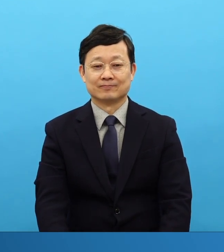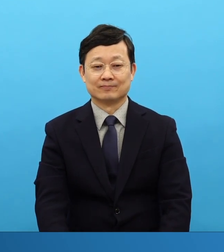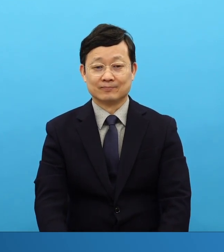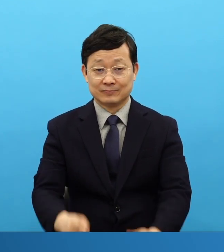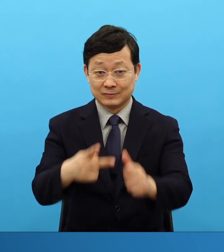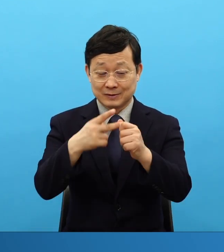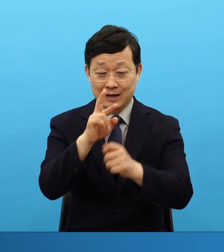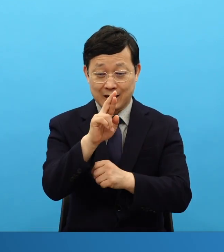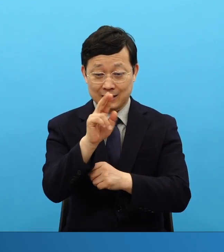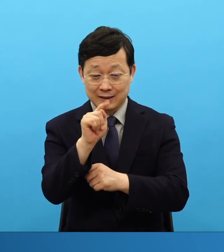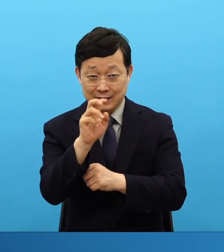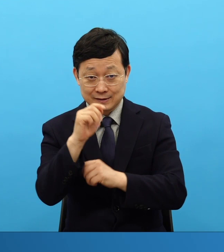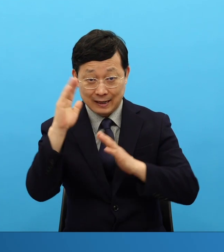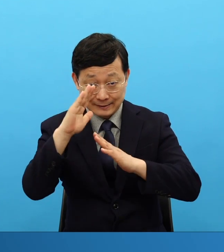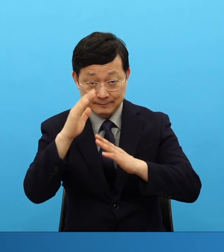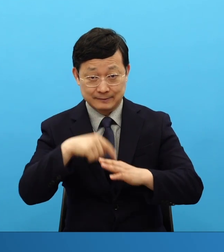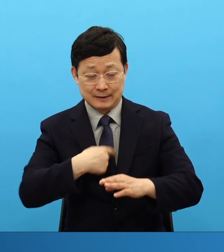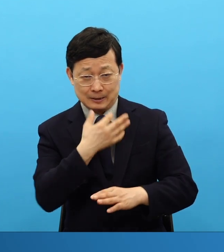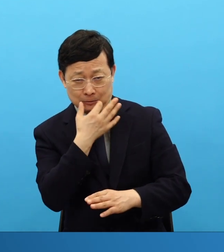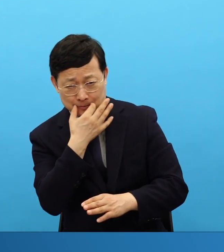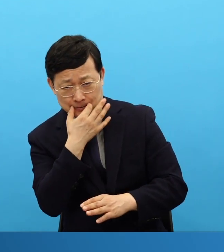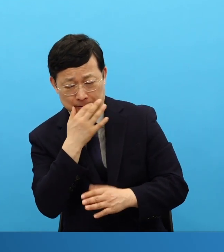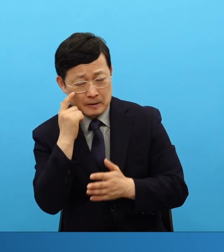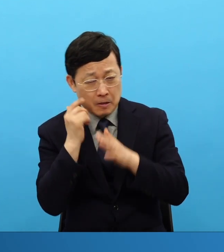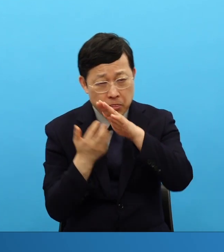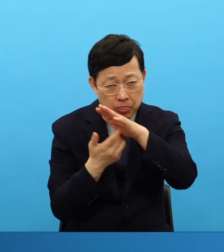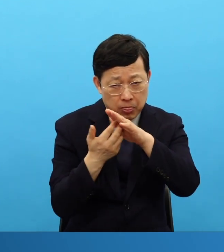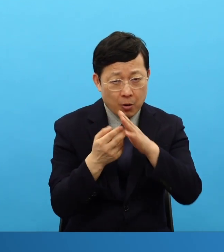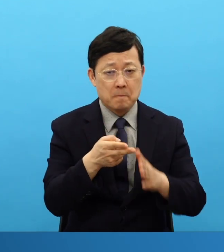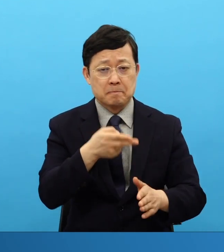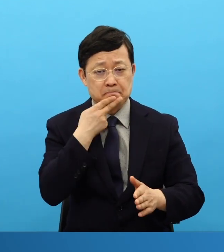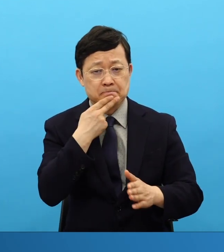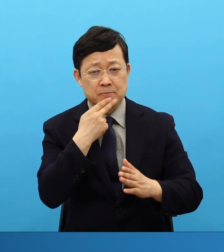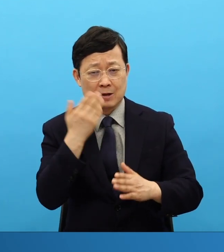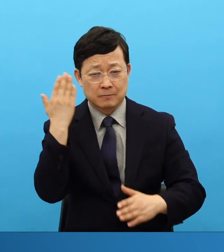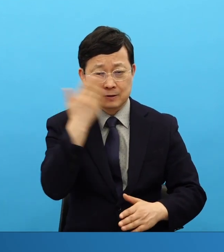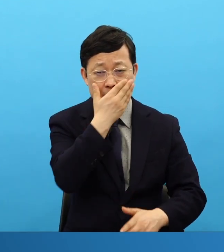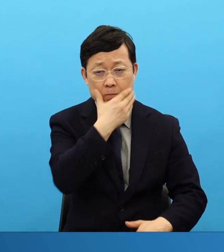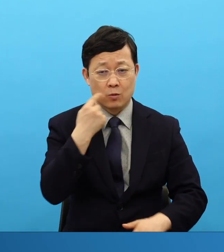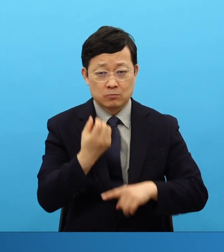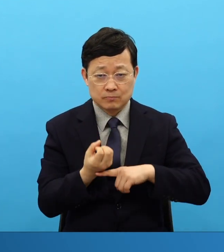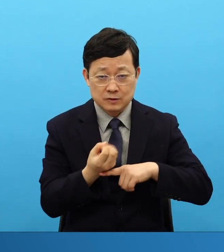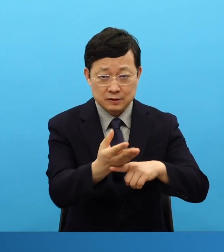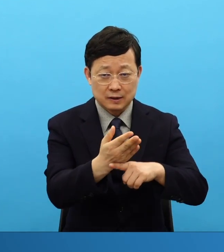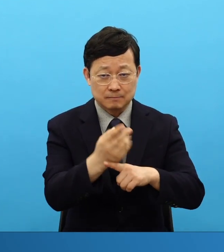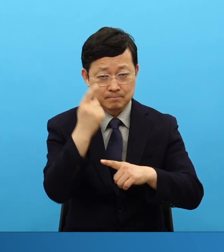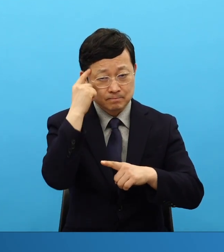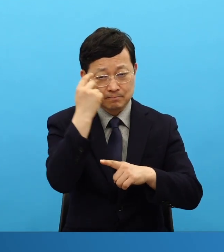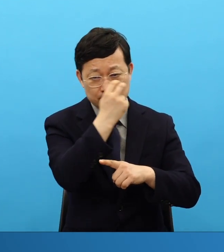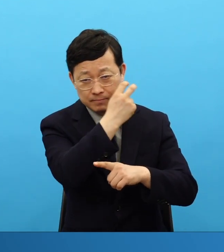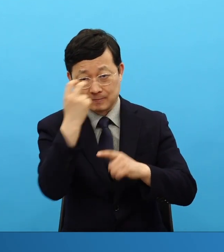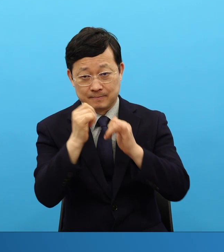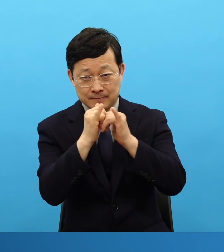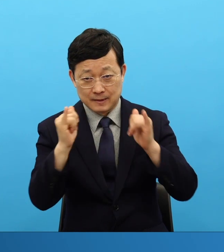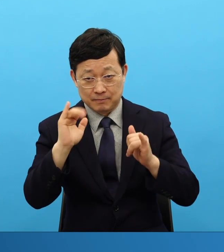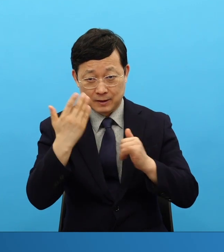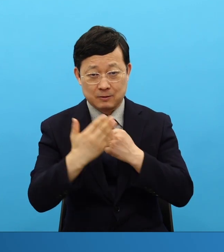を通して立てられるようにお祈りお願いします。 RTS 신학생들이 자기 동기 없고 계산하지 않는 오직 복음 인재 되도록 기도해 주시기를 바랍니다. RTS